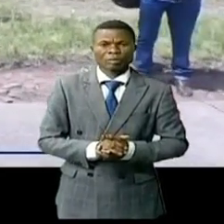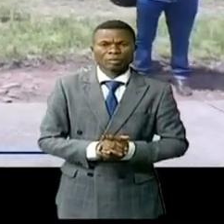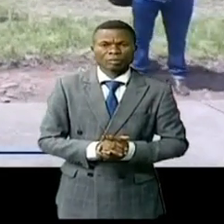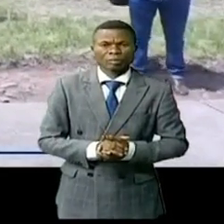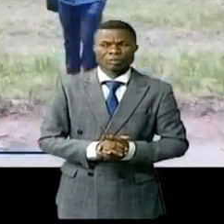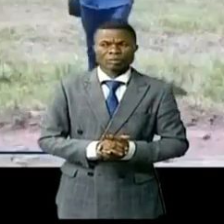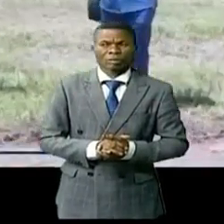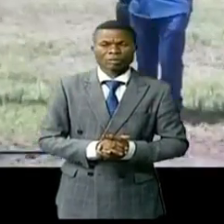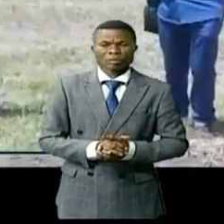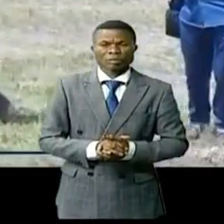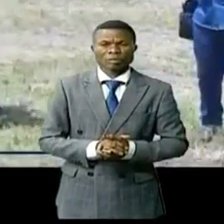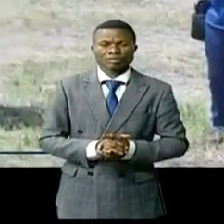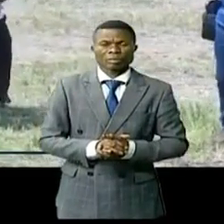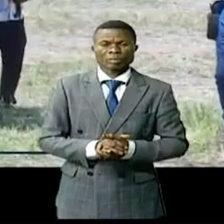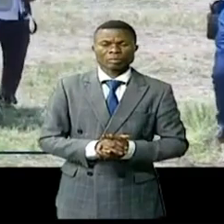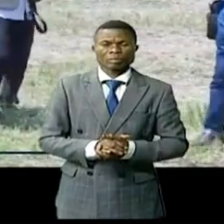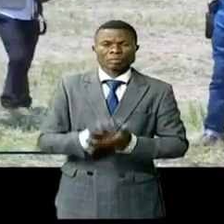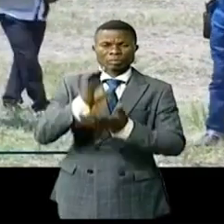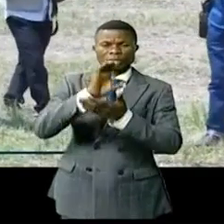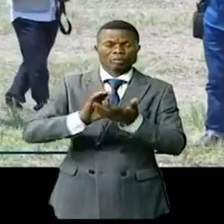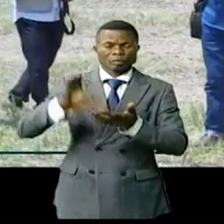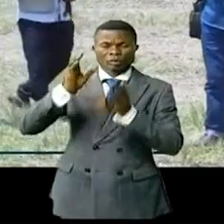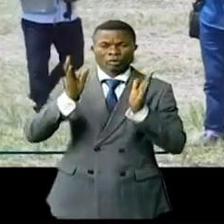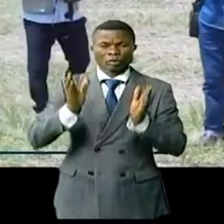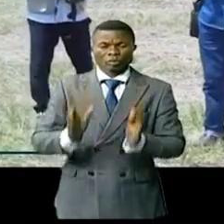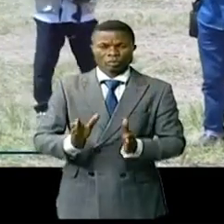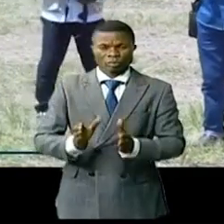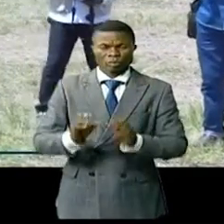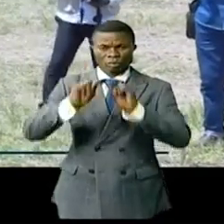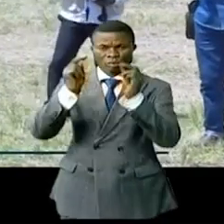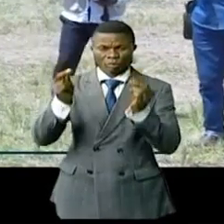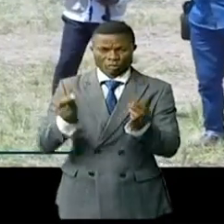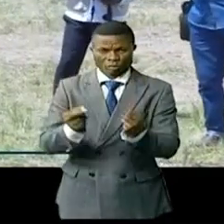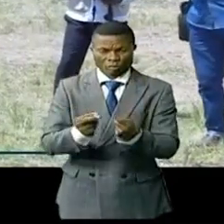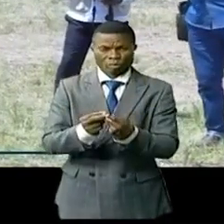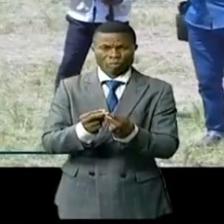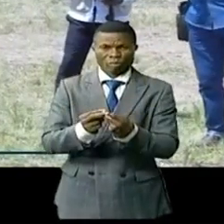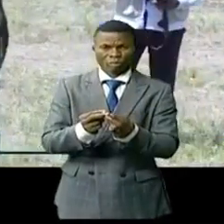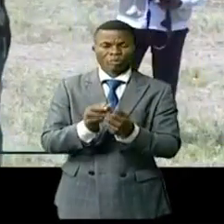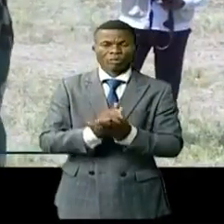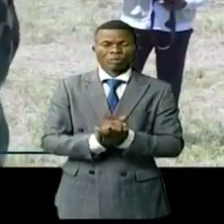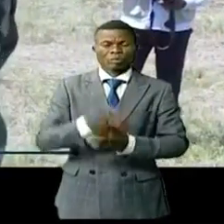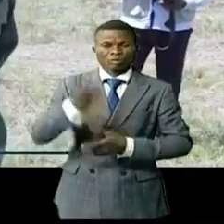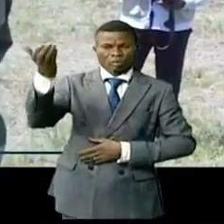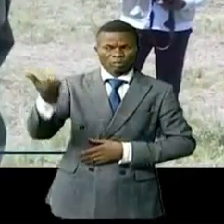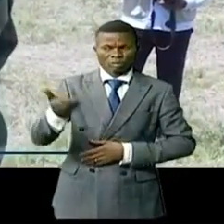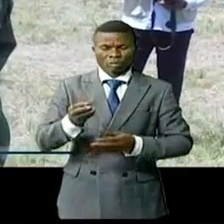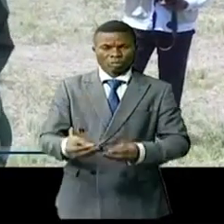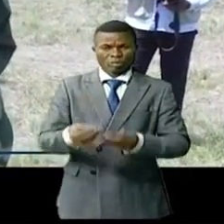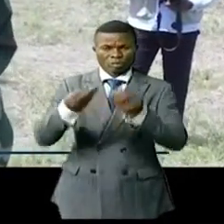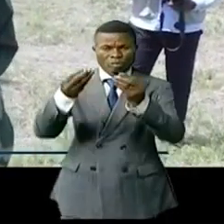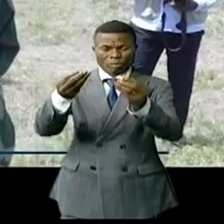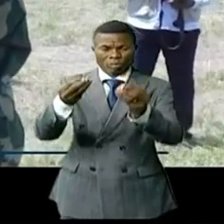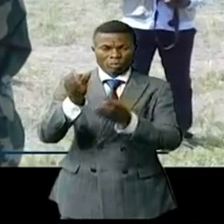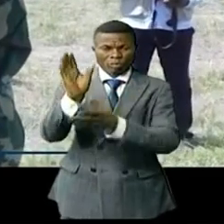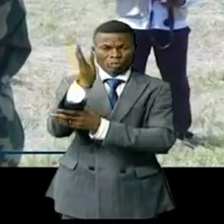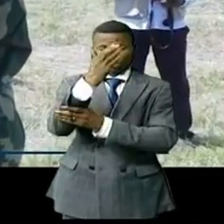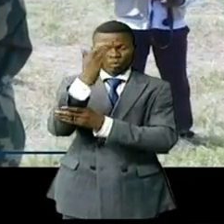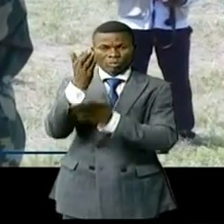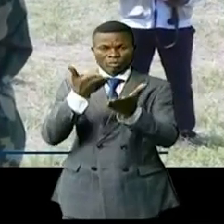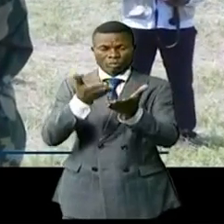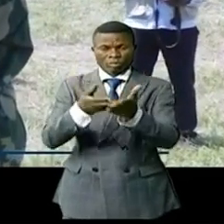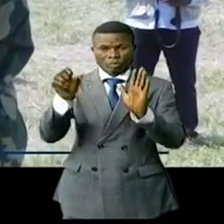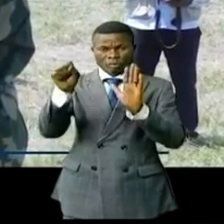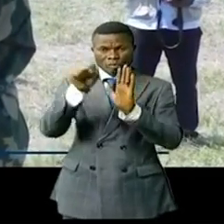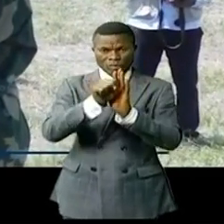Amen. Commandant du deuxième bataillon de l'artillerie marine, amiral, je vous remets ce fanion, symbole